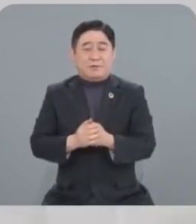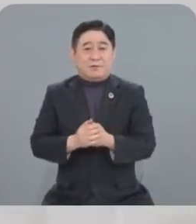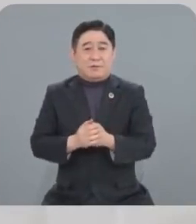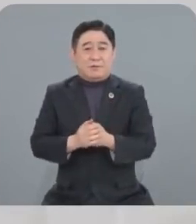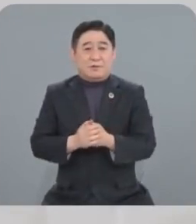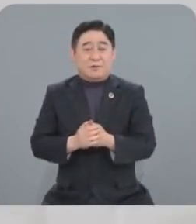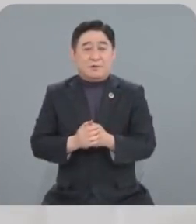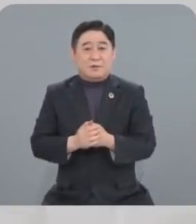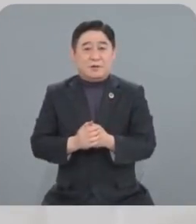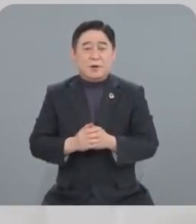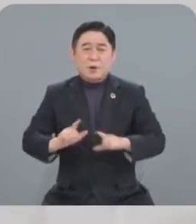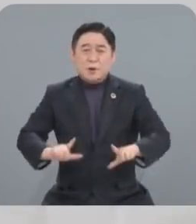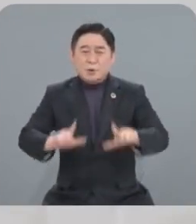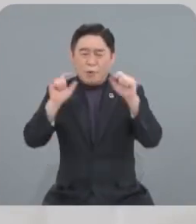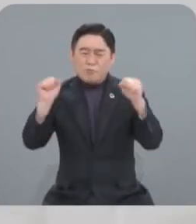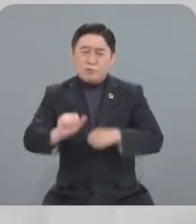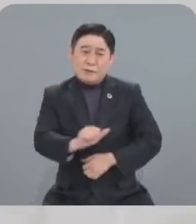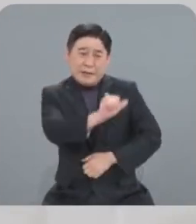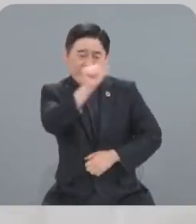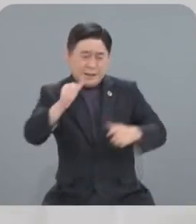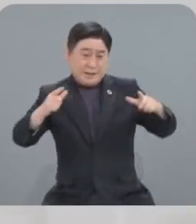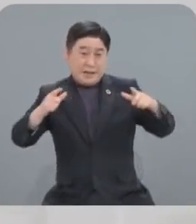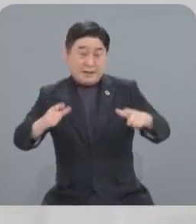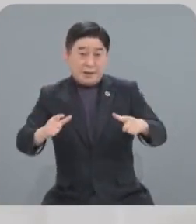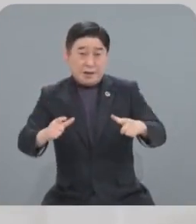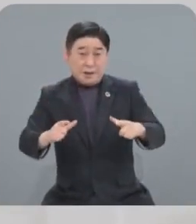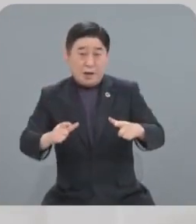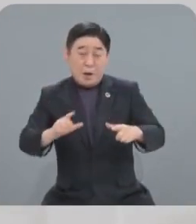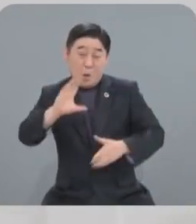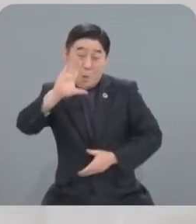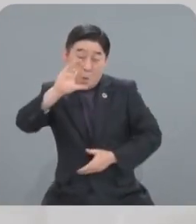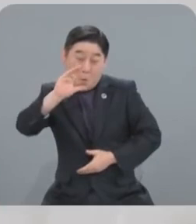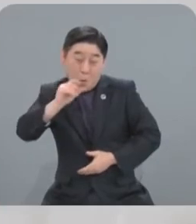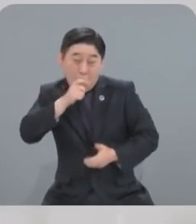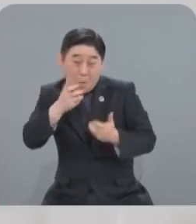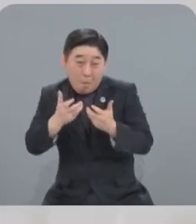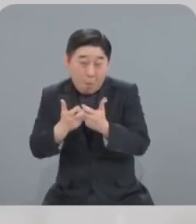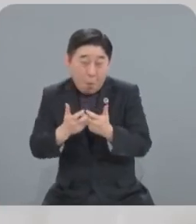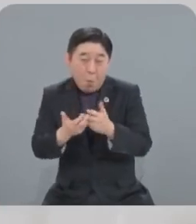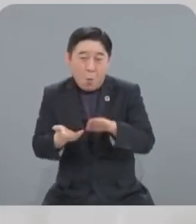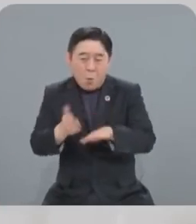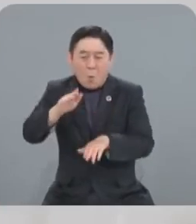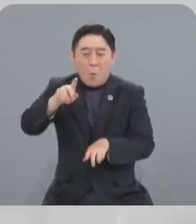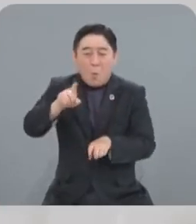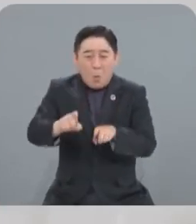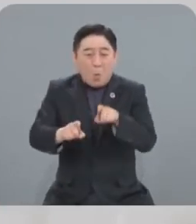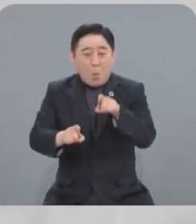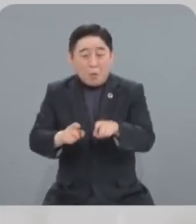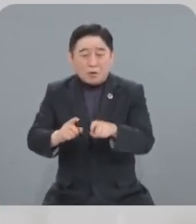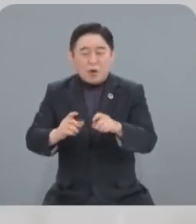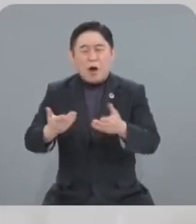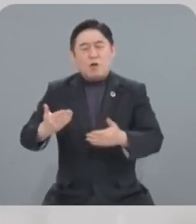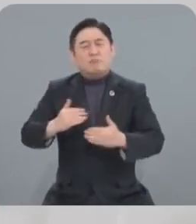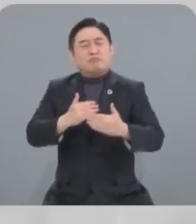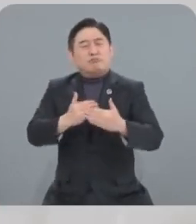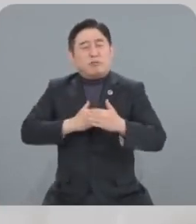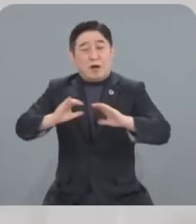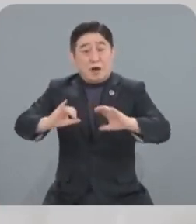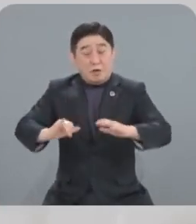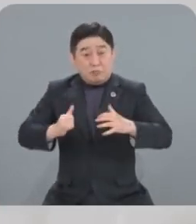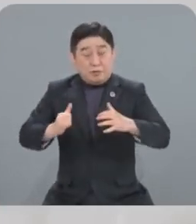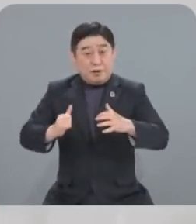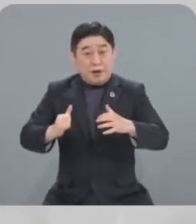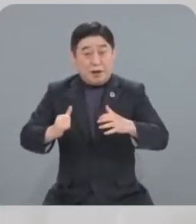소용돌이치는 동북아에서 어려운 파는 걷던 불안한 국제무대에서 눈에 보이지 않는 수많은